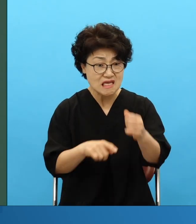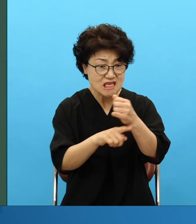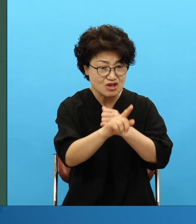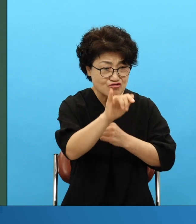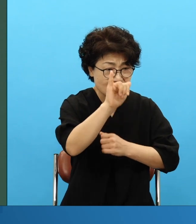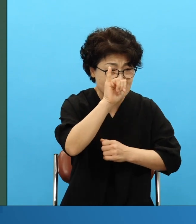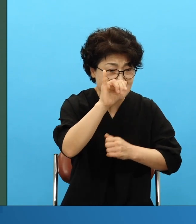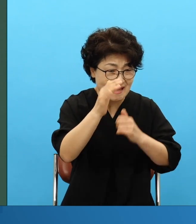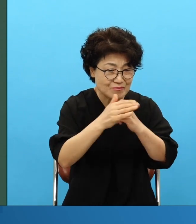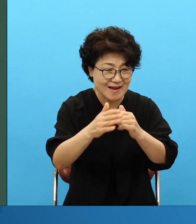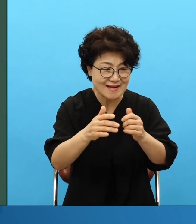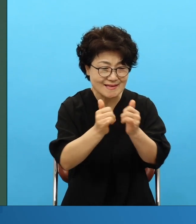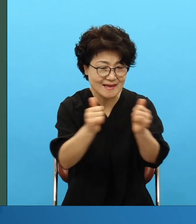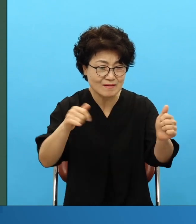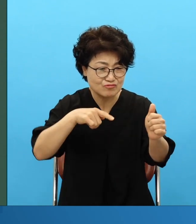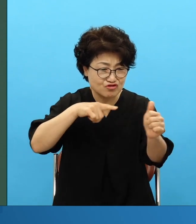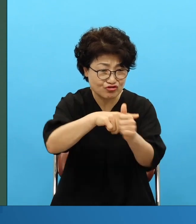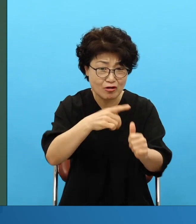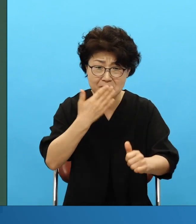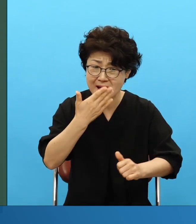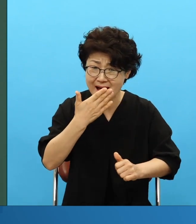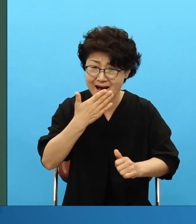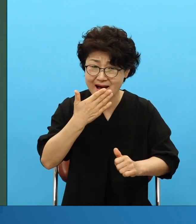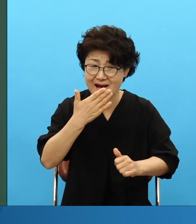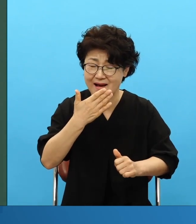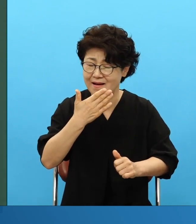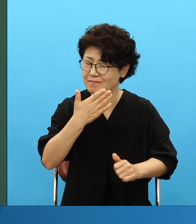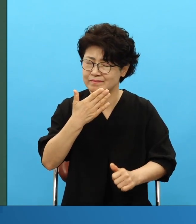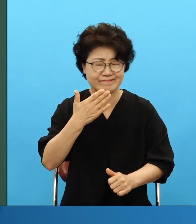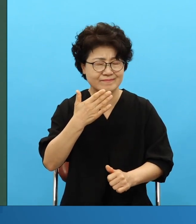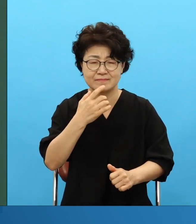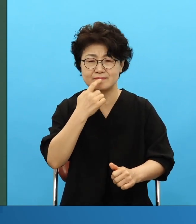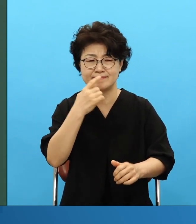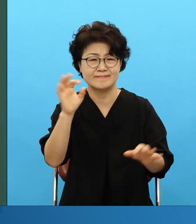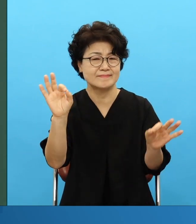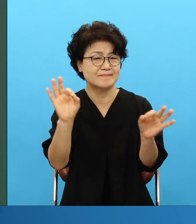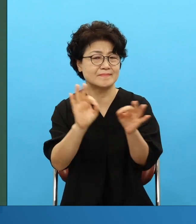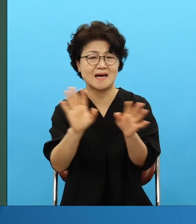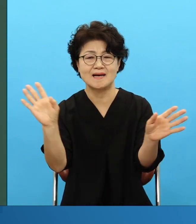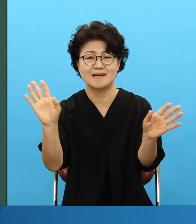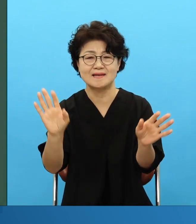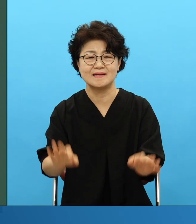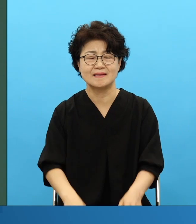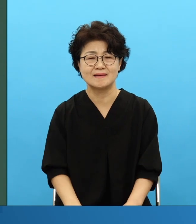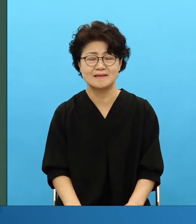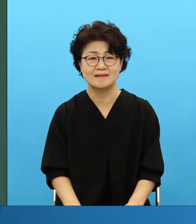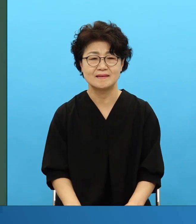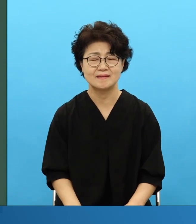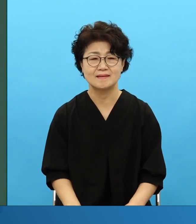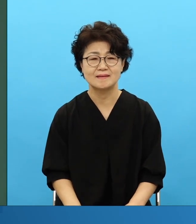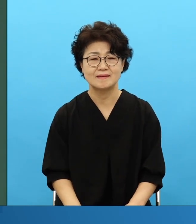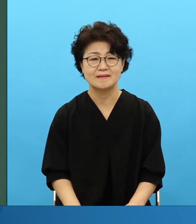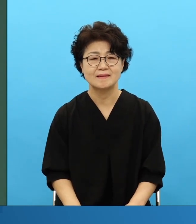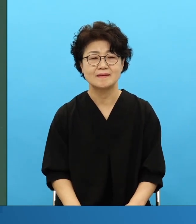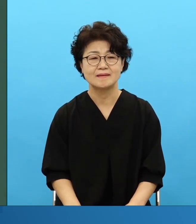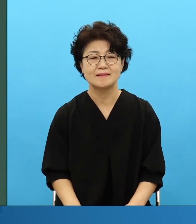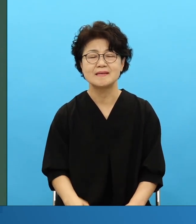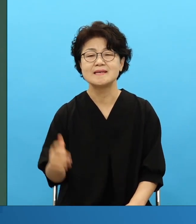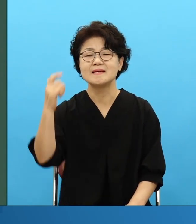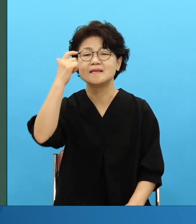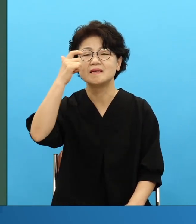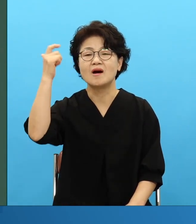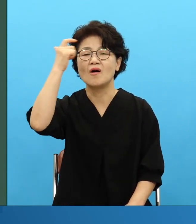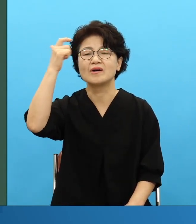And do you kill somebody like 말이 that 안 because 되잖아요. you have a reason? That makes no sense. 결국 뭡니까? What is it ultimately? 이 문제입니다. It